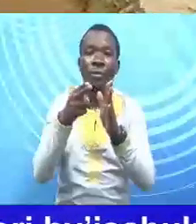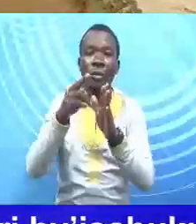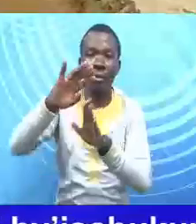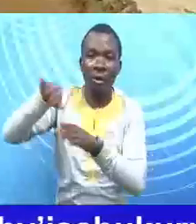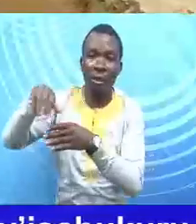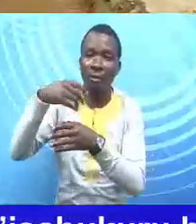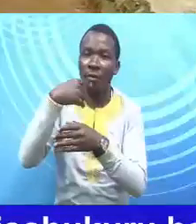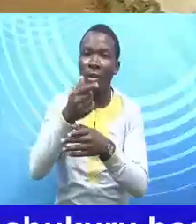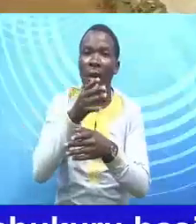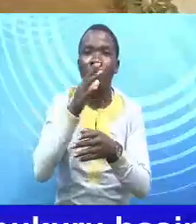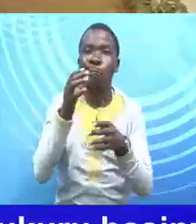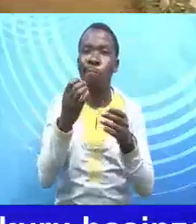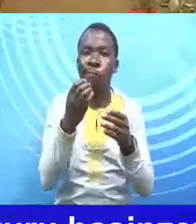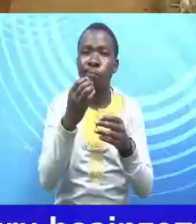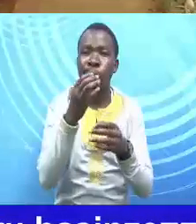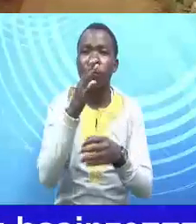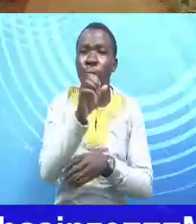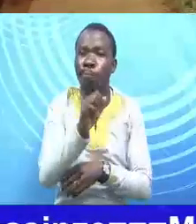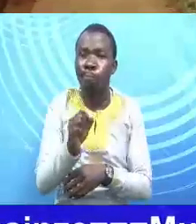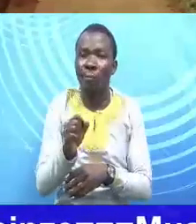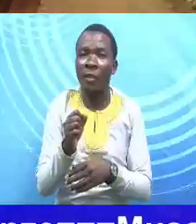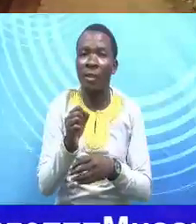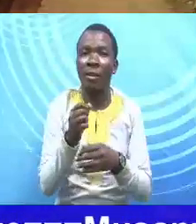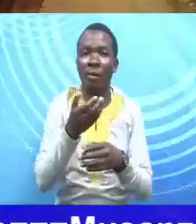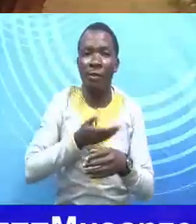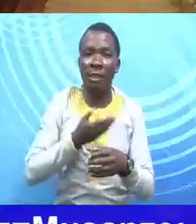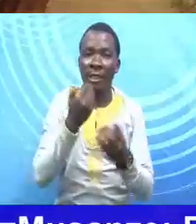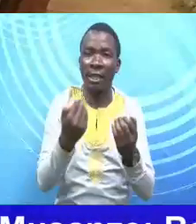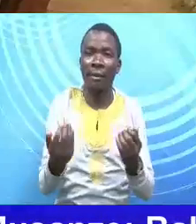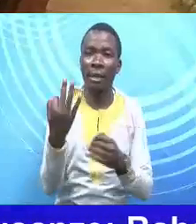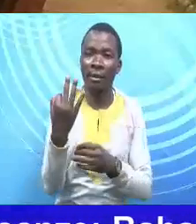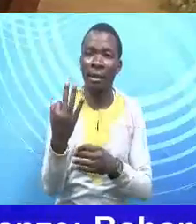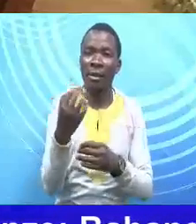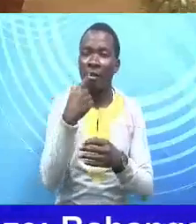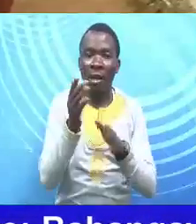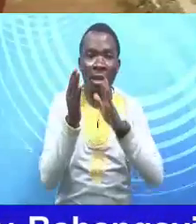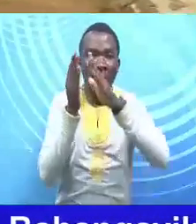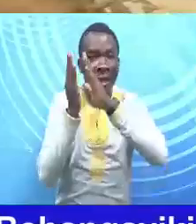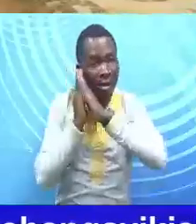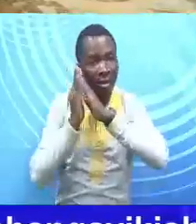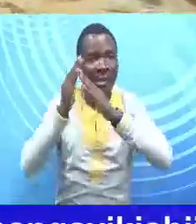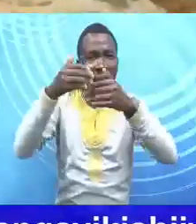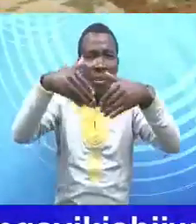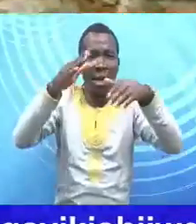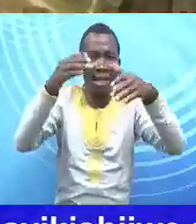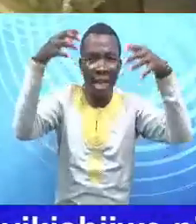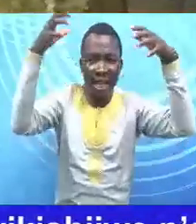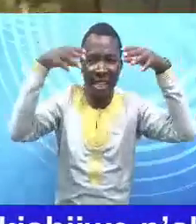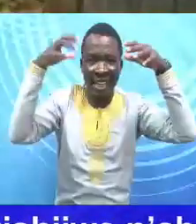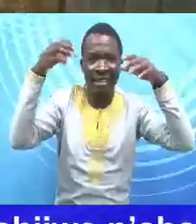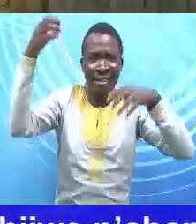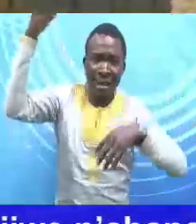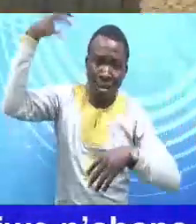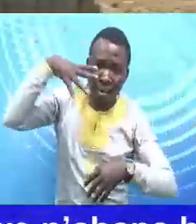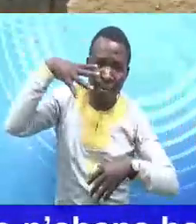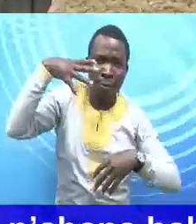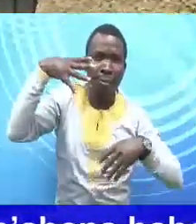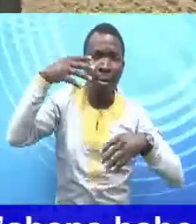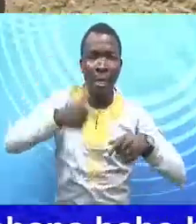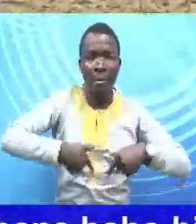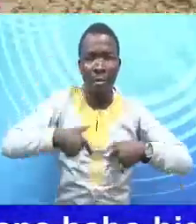n'uyu mukecuru w'abana batatu uvuga ko arimo kurara hanze anyagirwa ndetse izuba rikamusanga aribwo buzima bwe